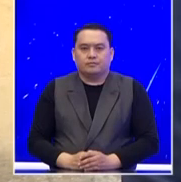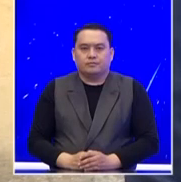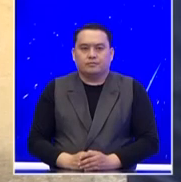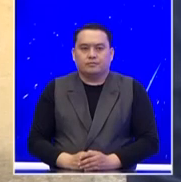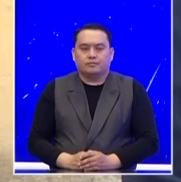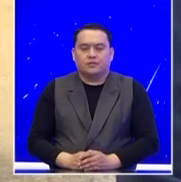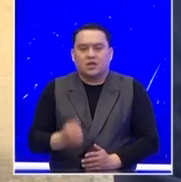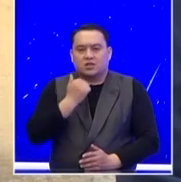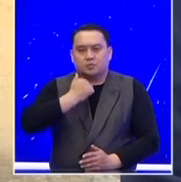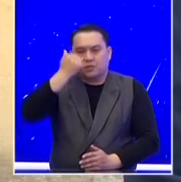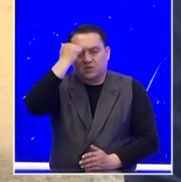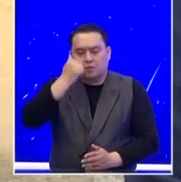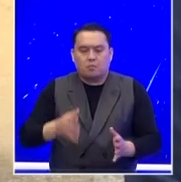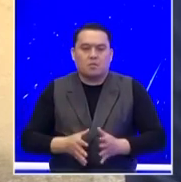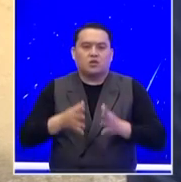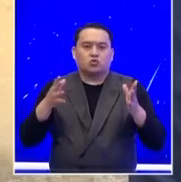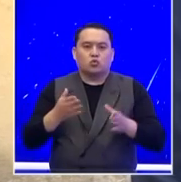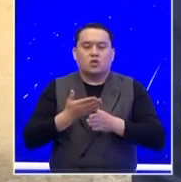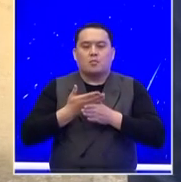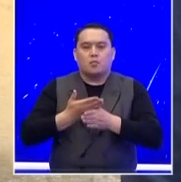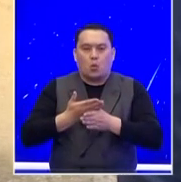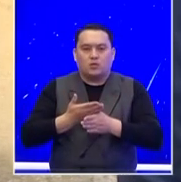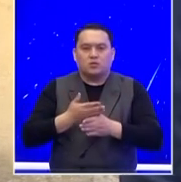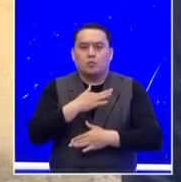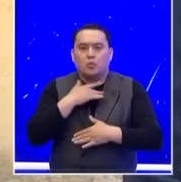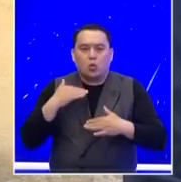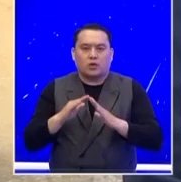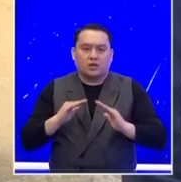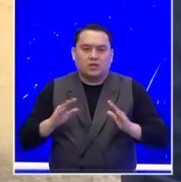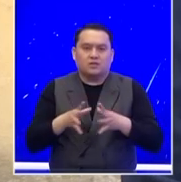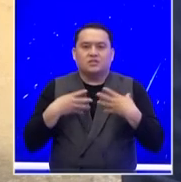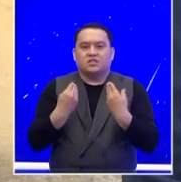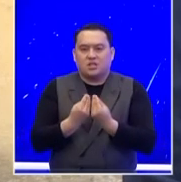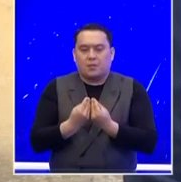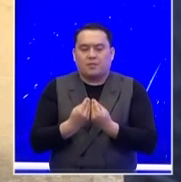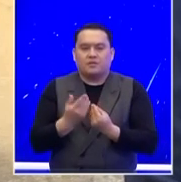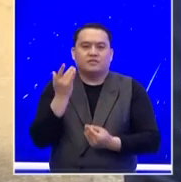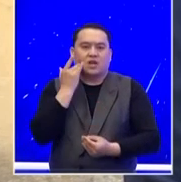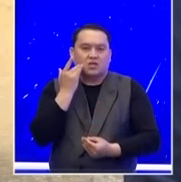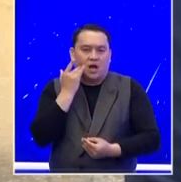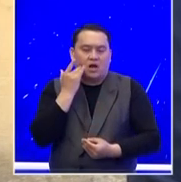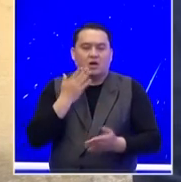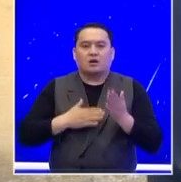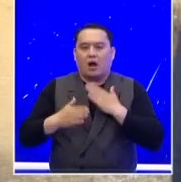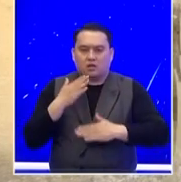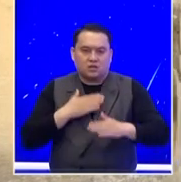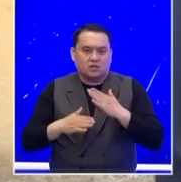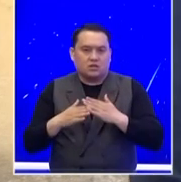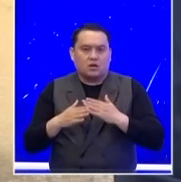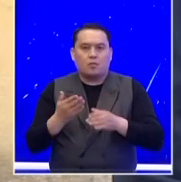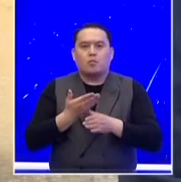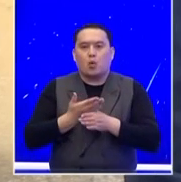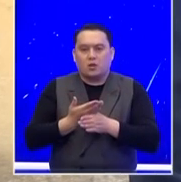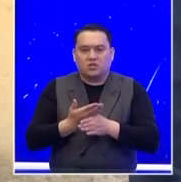руководителю нашей области за оказанную помощь нам, многодетным семьям. Дети всегда они рады этой